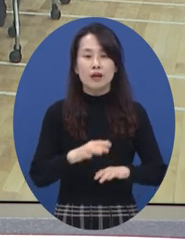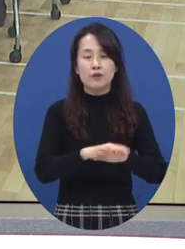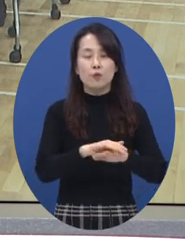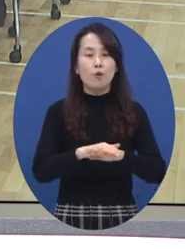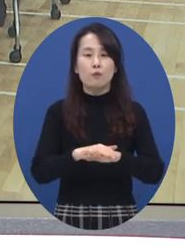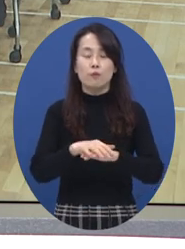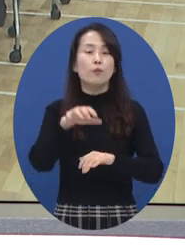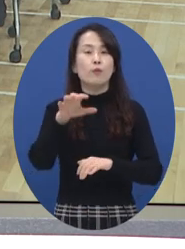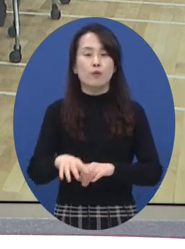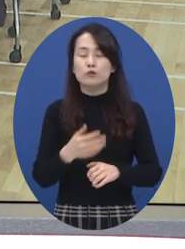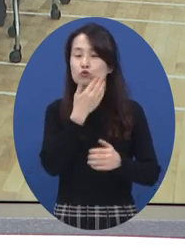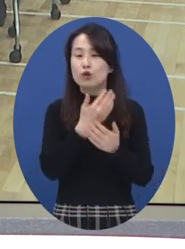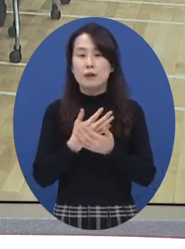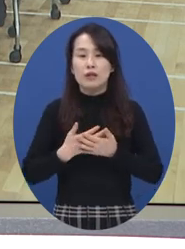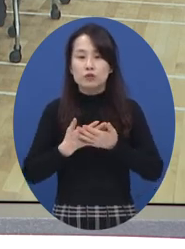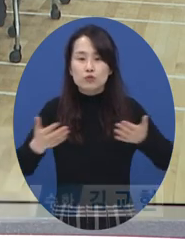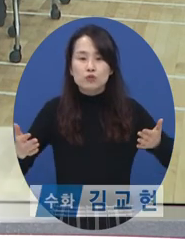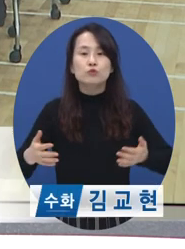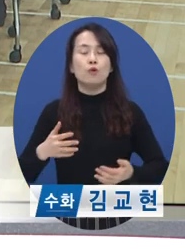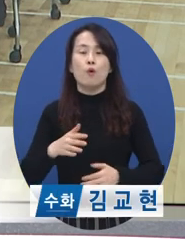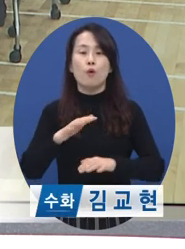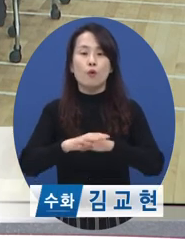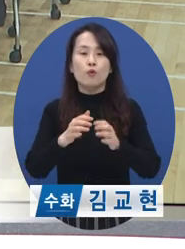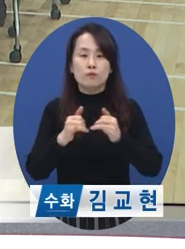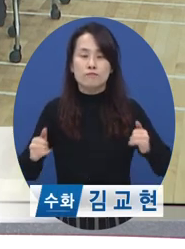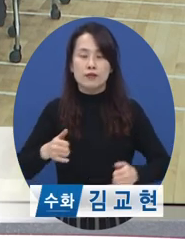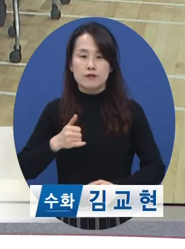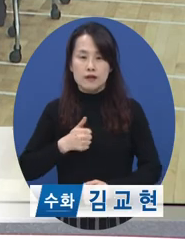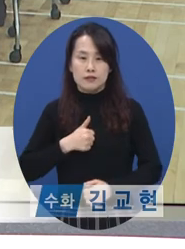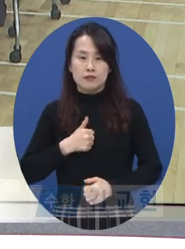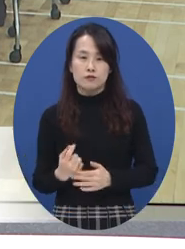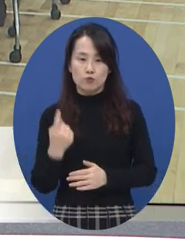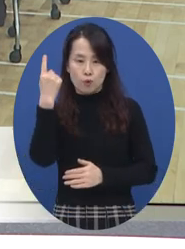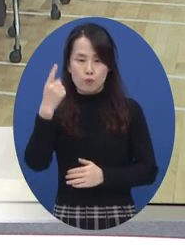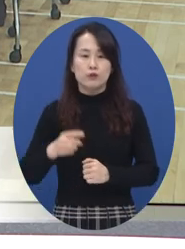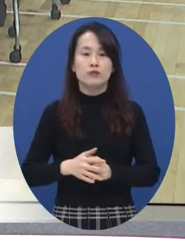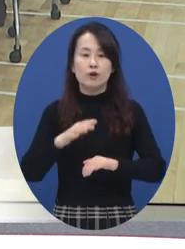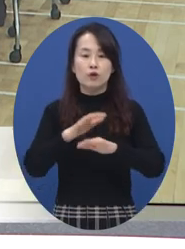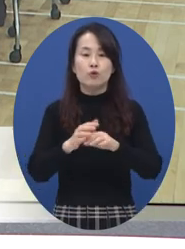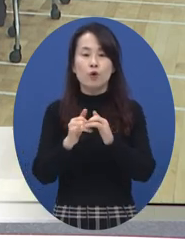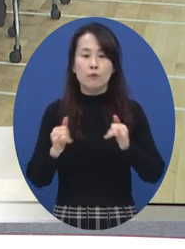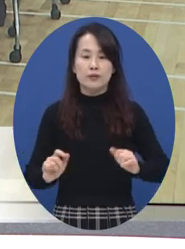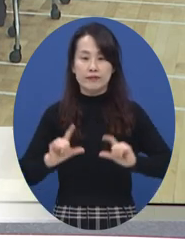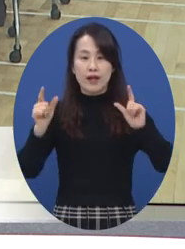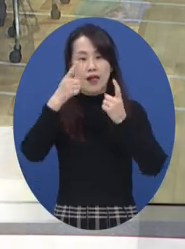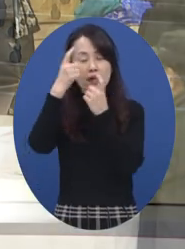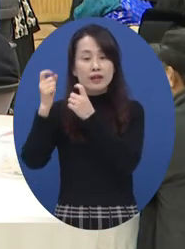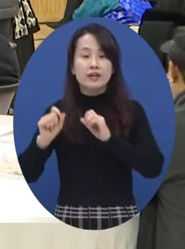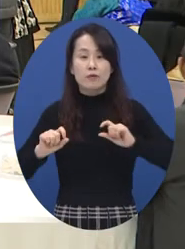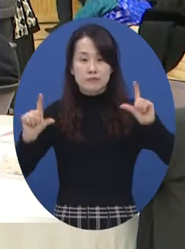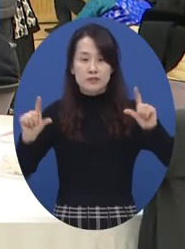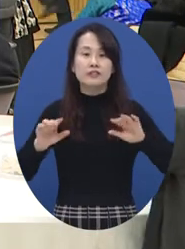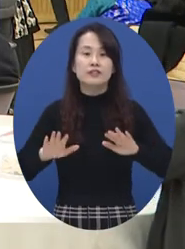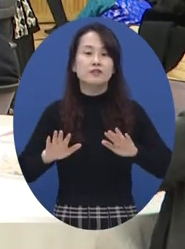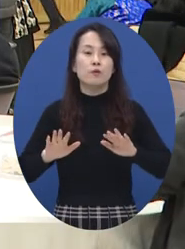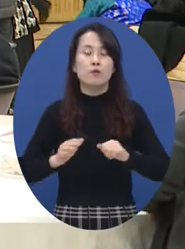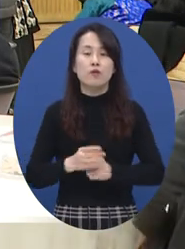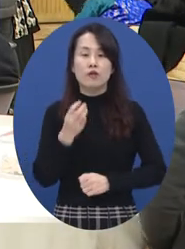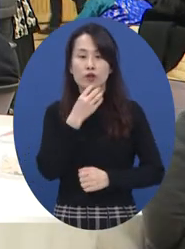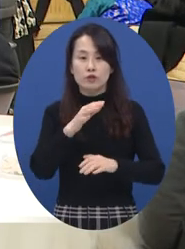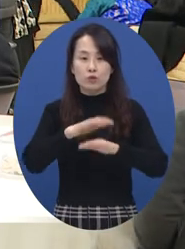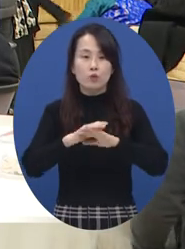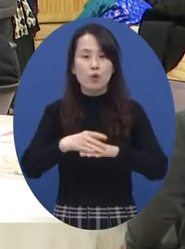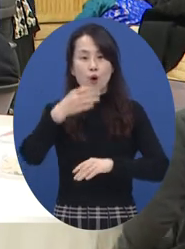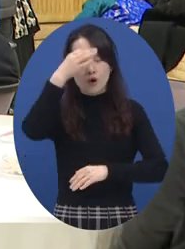농업과 농촌의 소중함을 알리고 농업인의 자긍심을 높이기 위한 경기도 농업인의 날 기념식이 31일 오늘 경기도 농업기술원에서